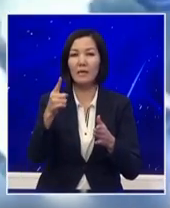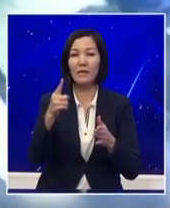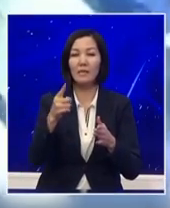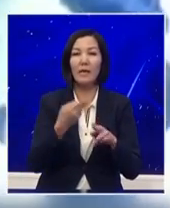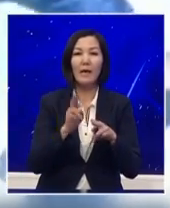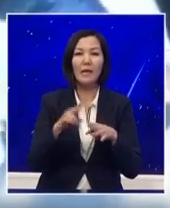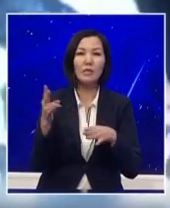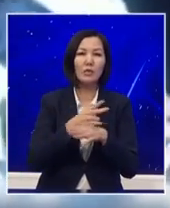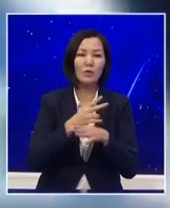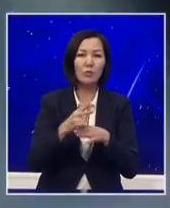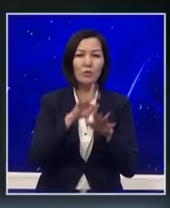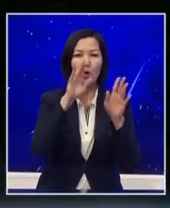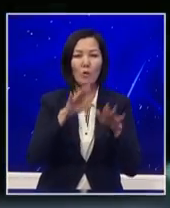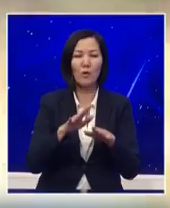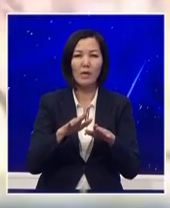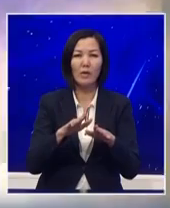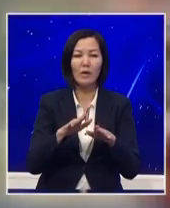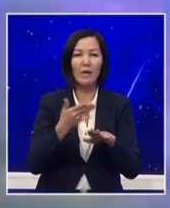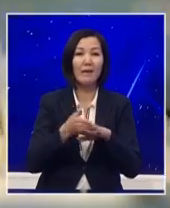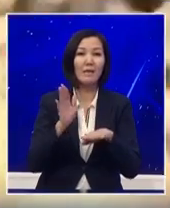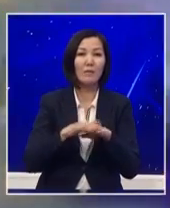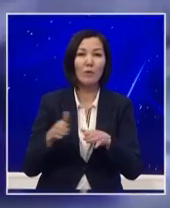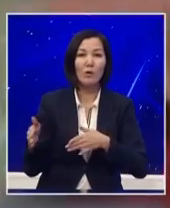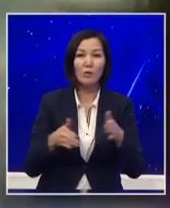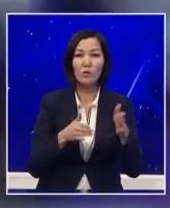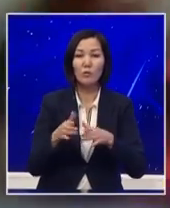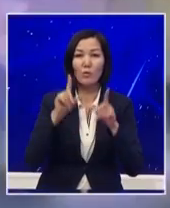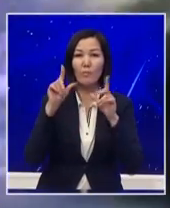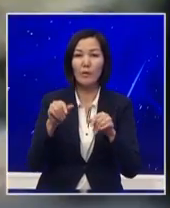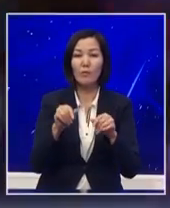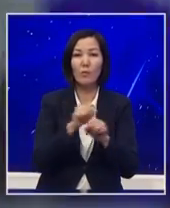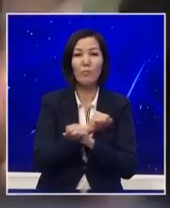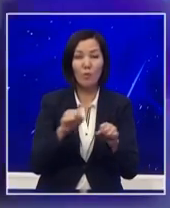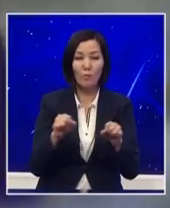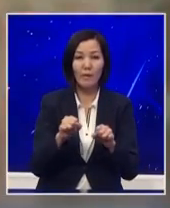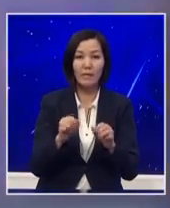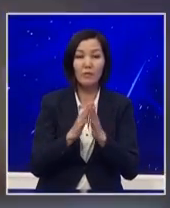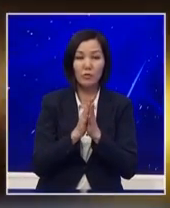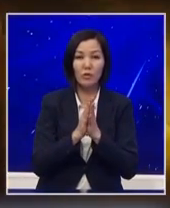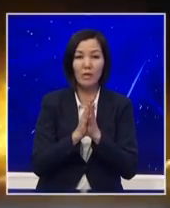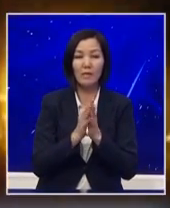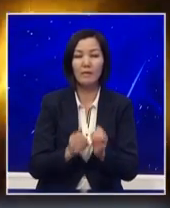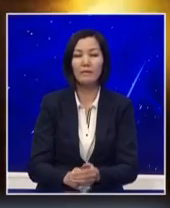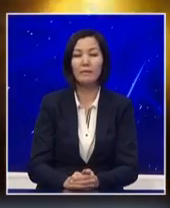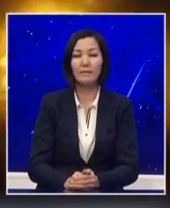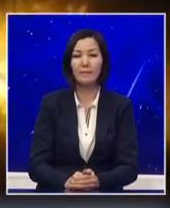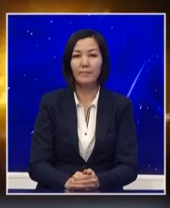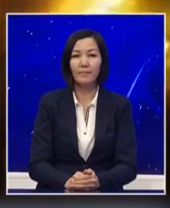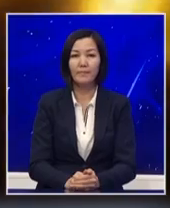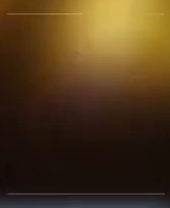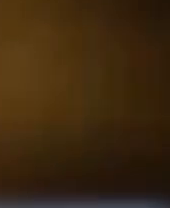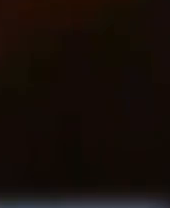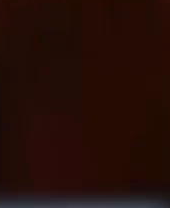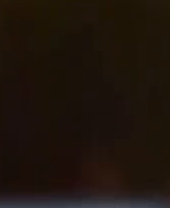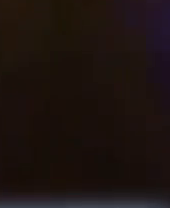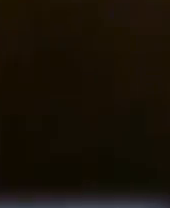әсіресе түнде және ауарайы нашарлаған кезде жолға шығудан бас тартуды сұрайды. Топтаманы ғаламтор ақпараттарымен дайындаған Меруерт